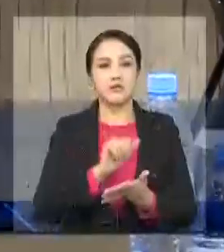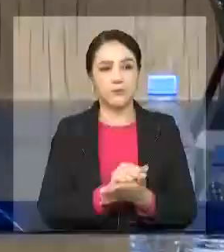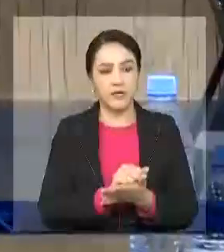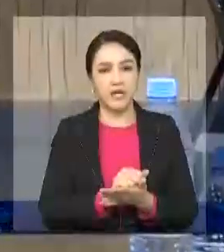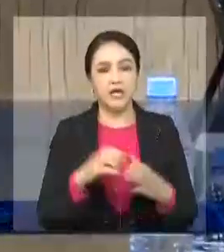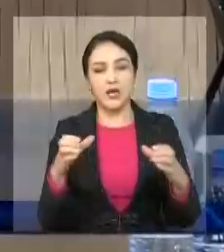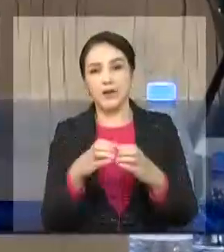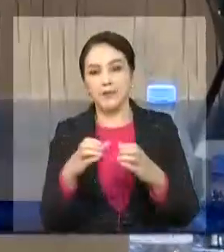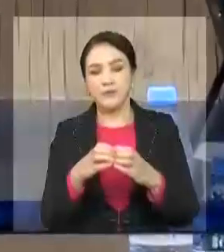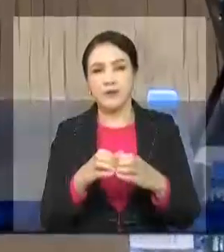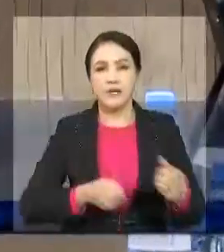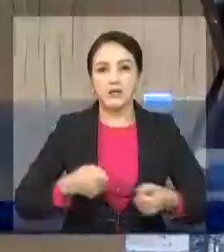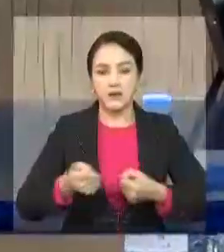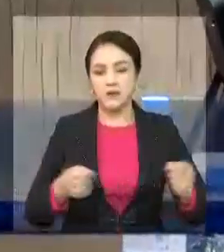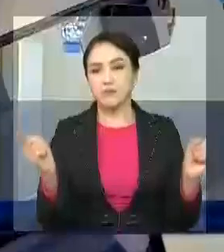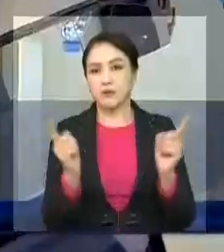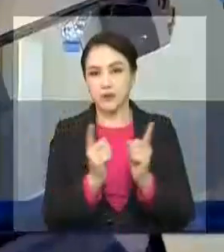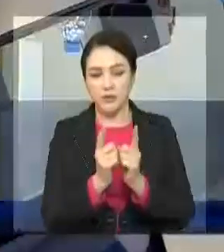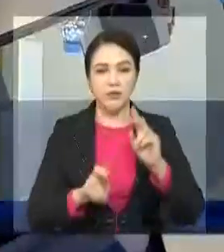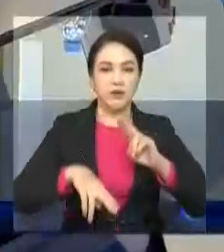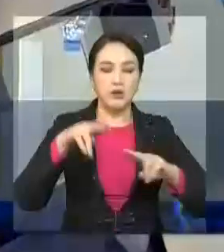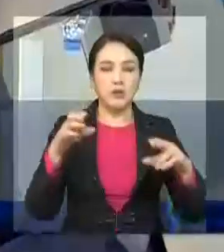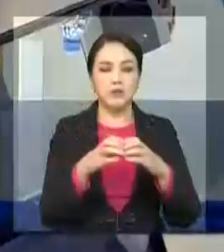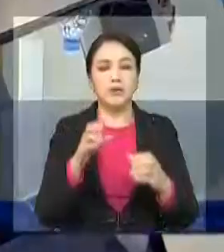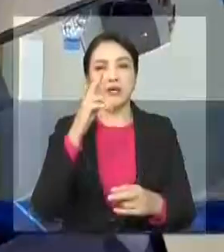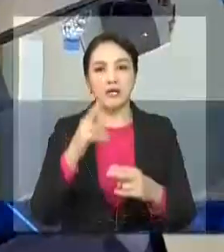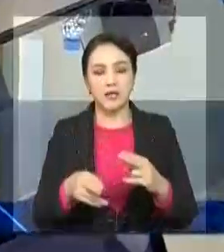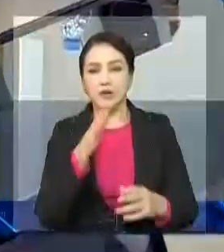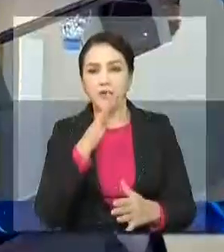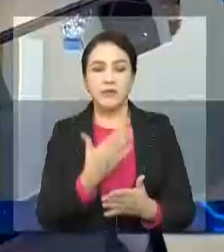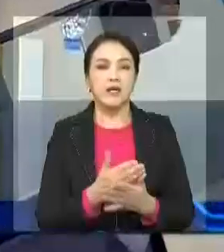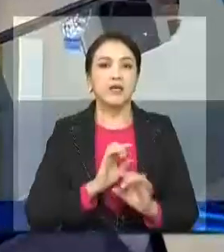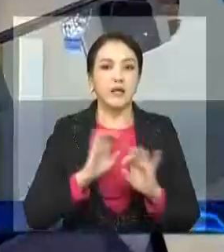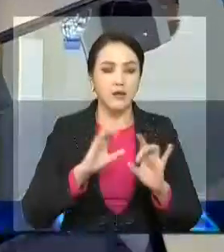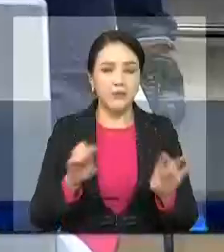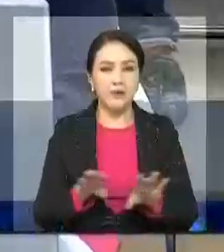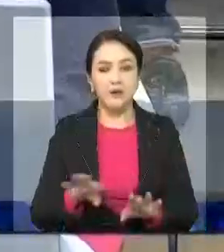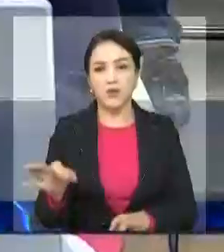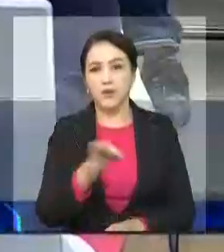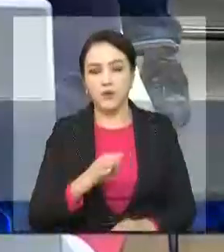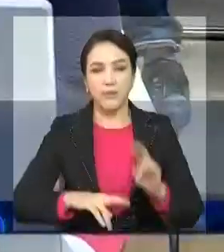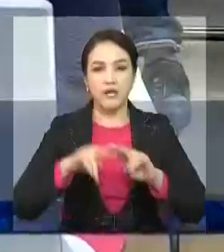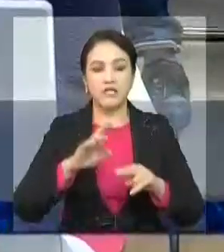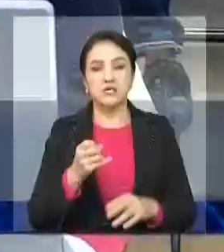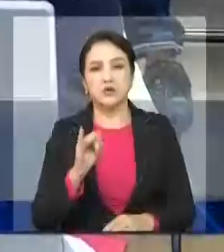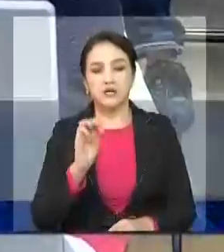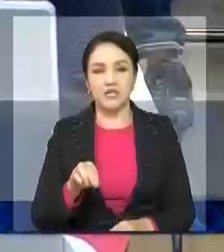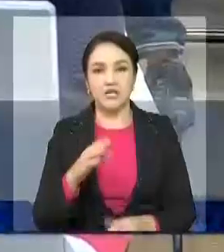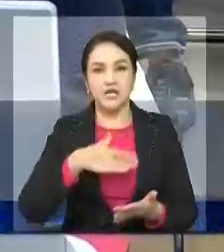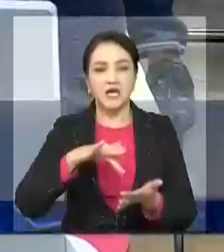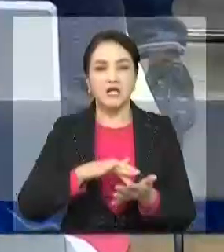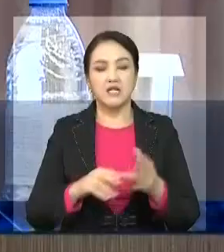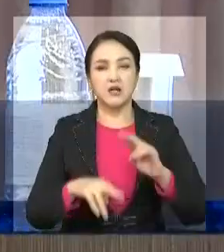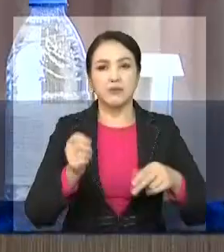жүрген компаниялардың басшыларымен кездесіп, құрылыс жобаларының аяқталу мерзімдерін талқылады. Облыстық құрылыс, сәулет және қала